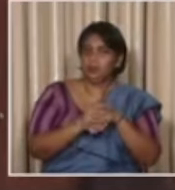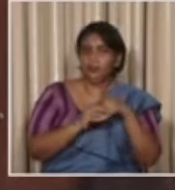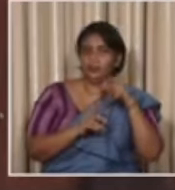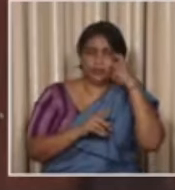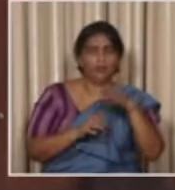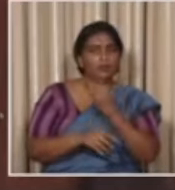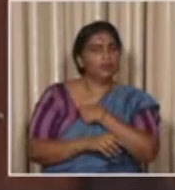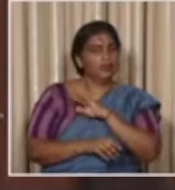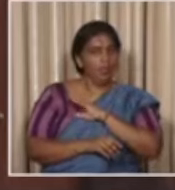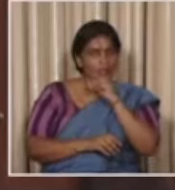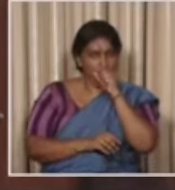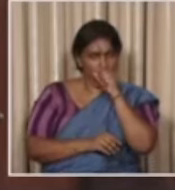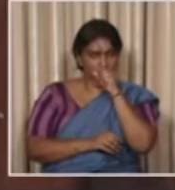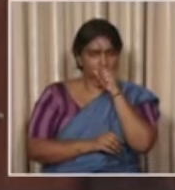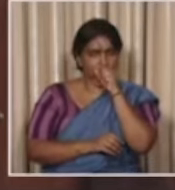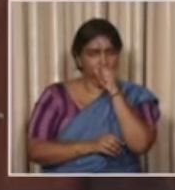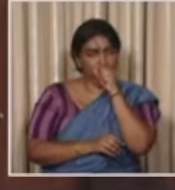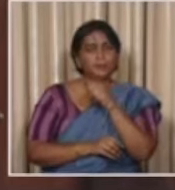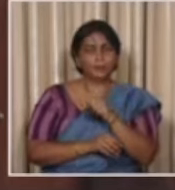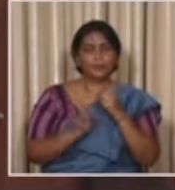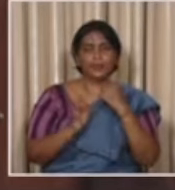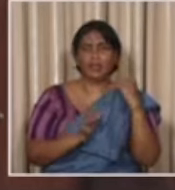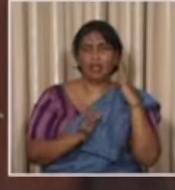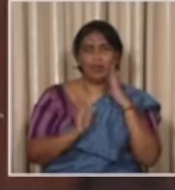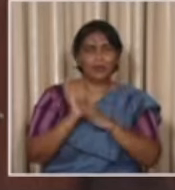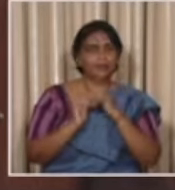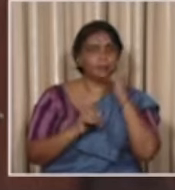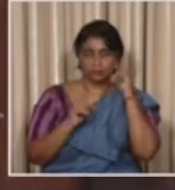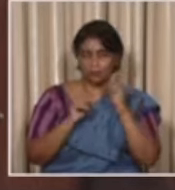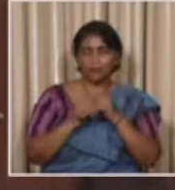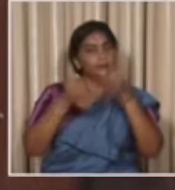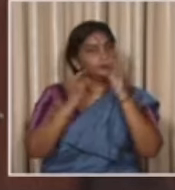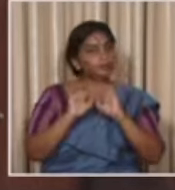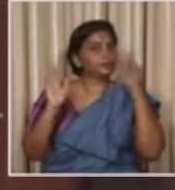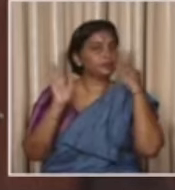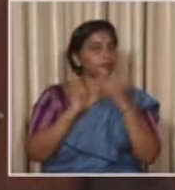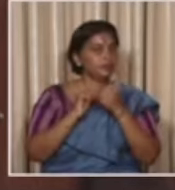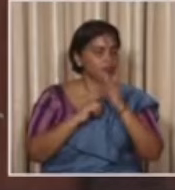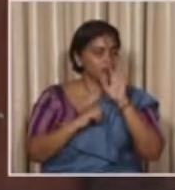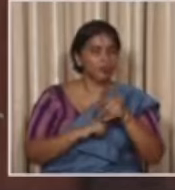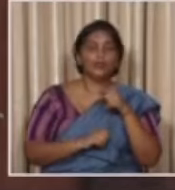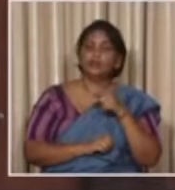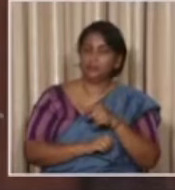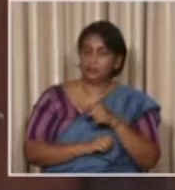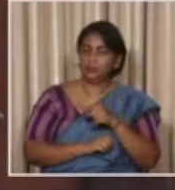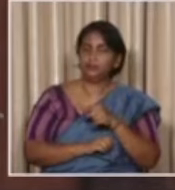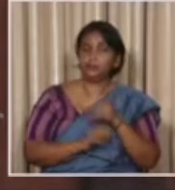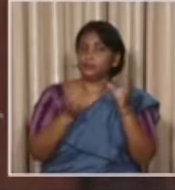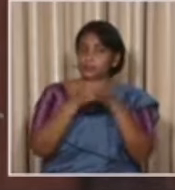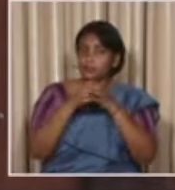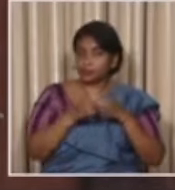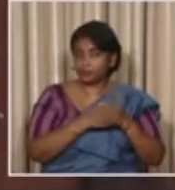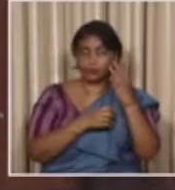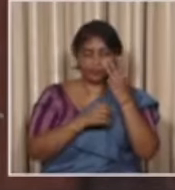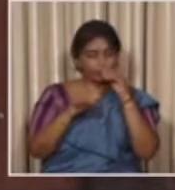අයියා රතනහාමුදුරුවෝත් මේ ආමි මොහිඩින් ගැන යම් දෙයක් කියනවා. මේක අපි මේක ගැන හරියට මේක අවධානය කරගෙන ඉන්න ඕනේ. මොකද මේ කණ්ඩායම් තුනේ